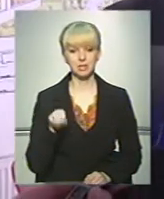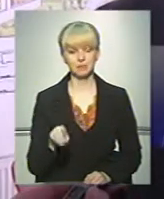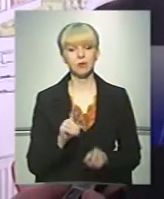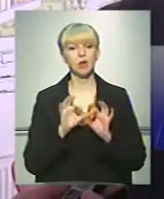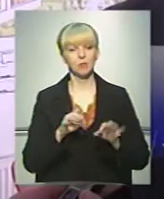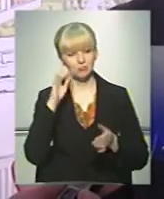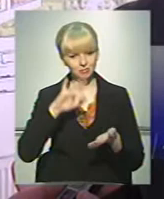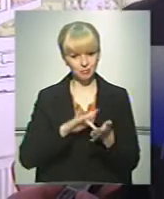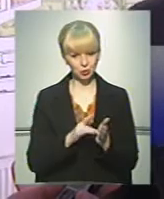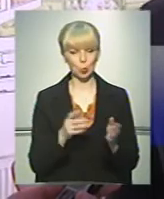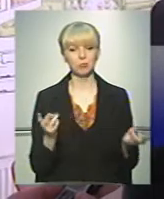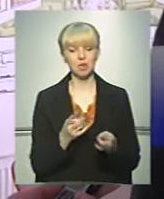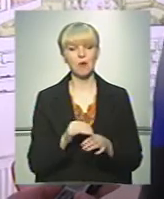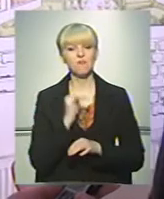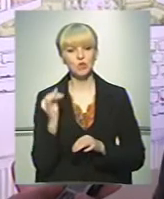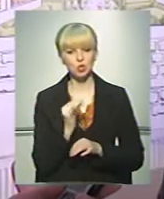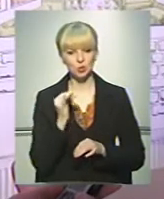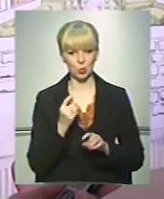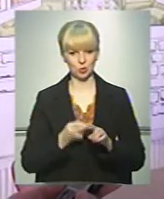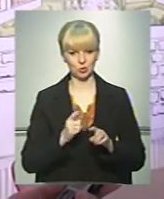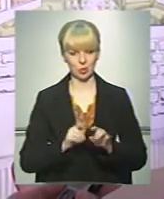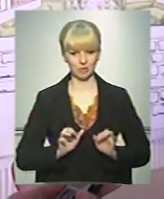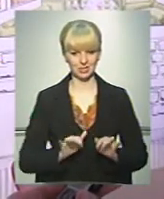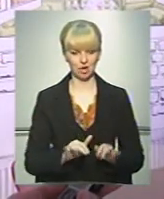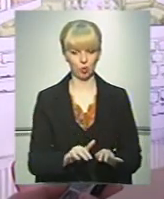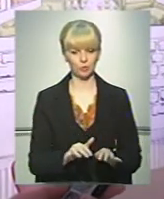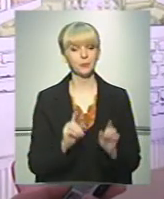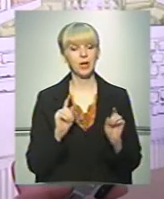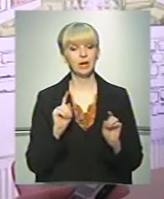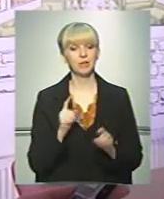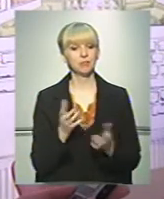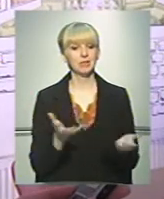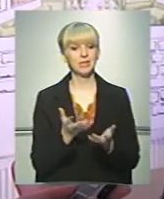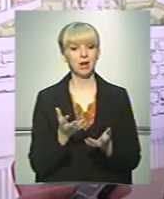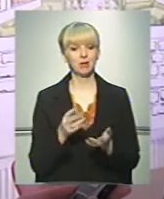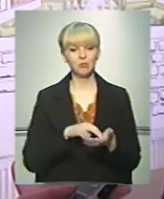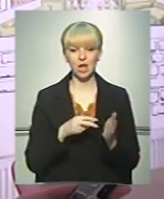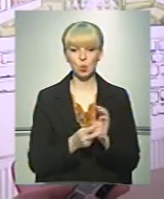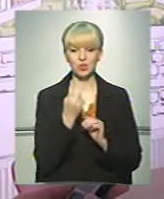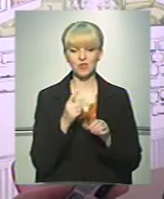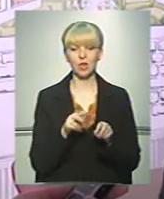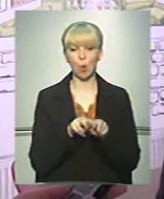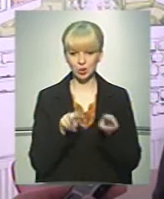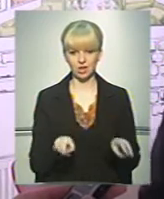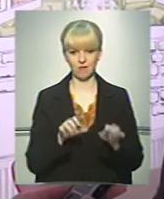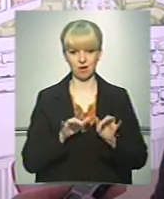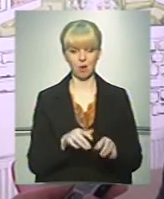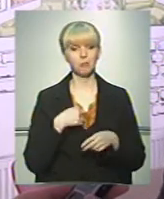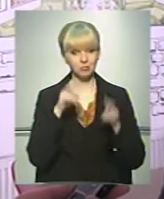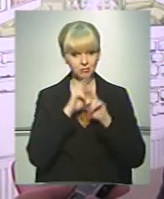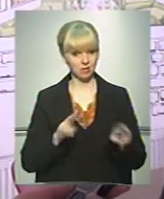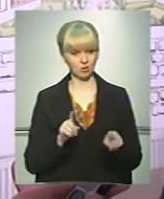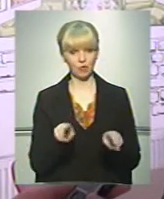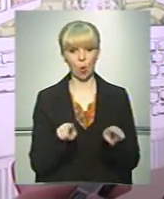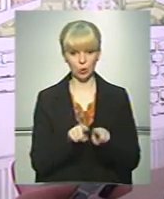пояснити мету, саме треба в історію цього історію заходу, тому що якось планували ми дві одинакові акції, ну, ми не знали, що